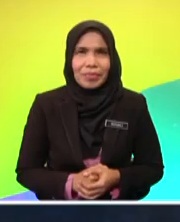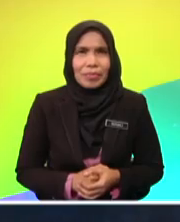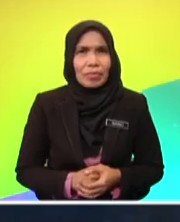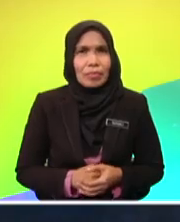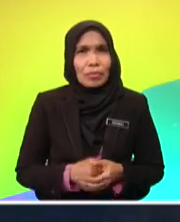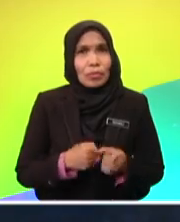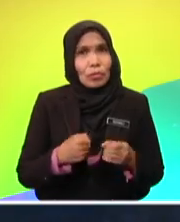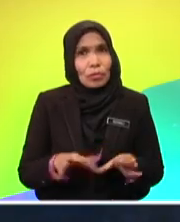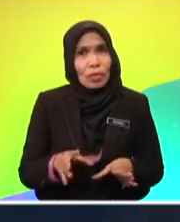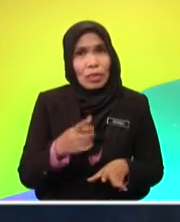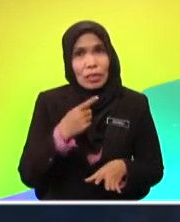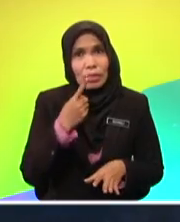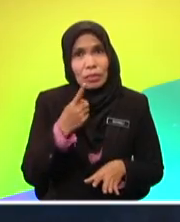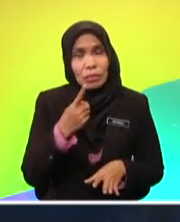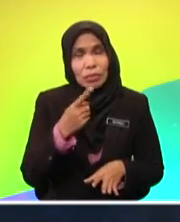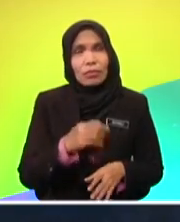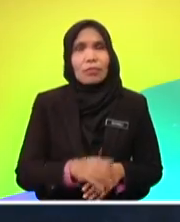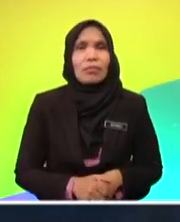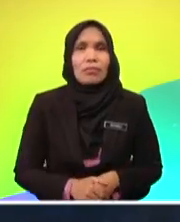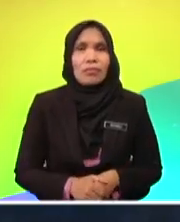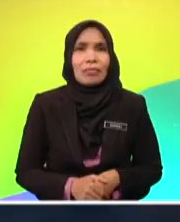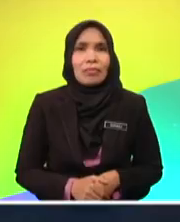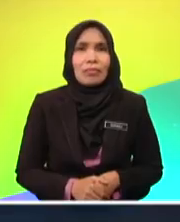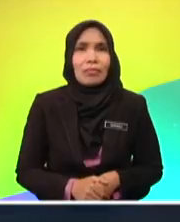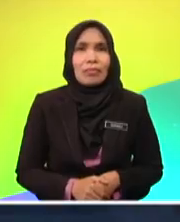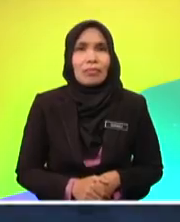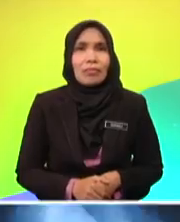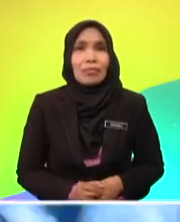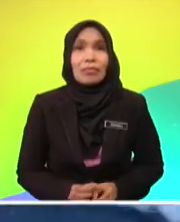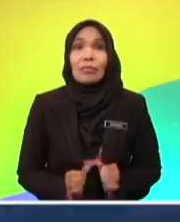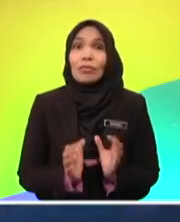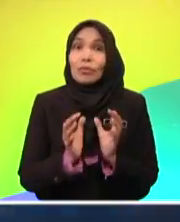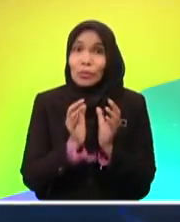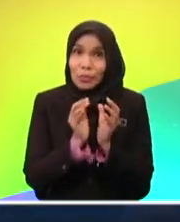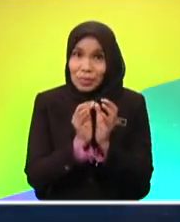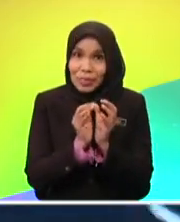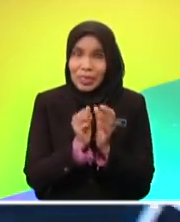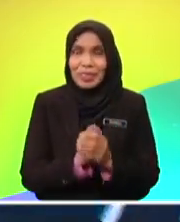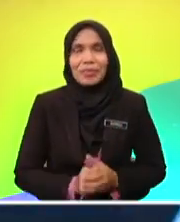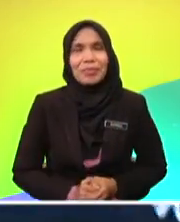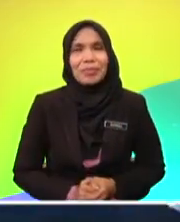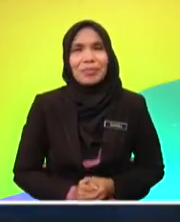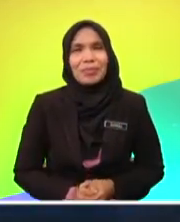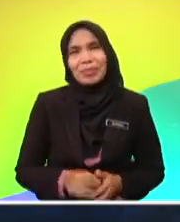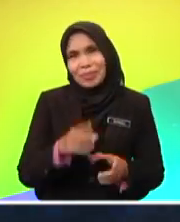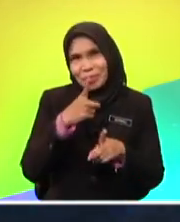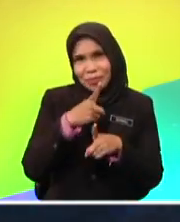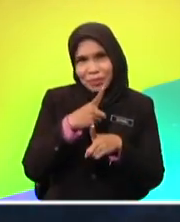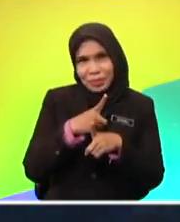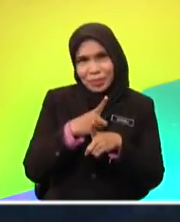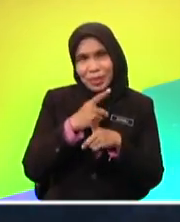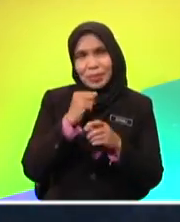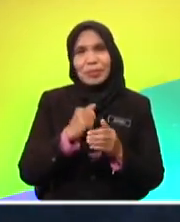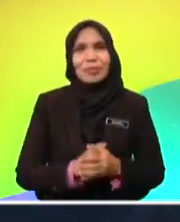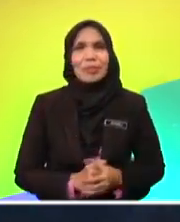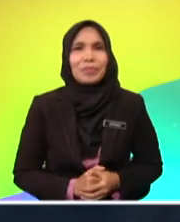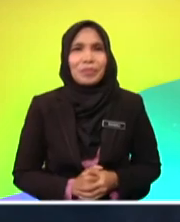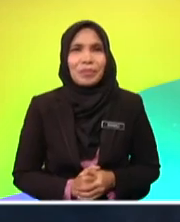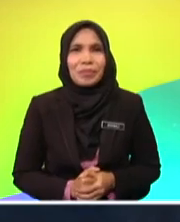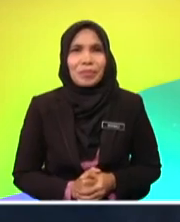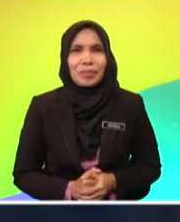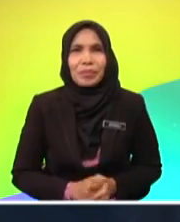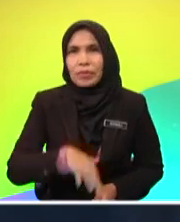jawapan salah. Jadi rupanya ia adalah kubis. Kubis. Betul. Okey. Dan